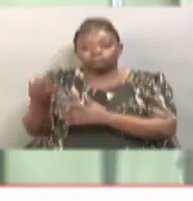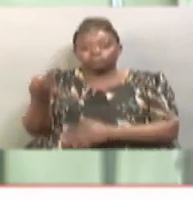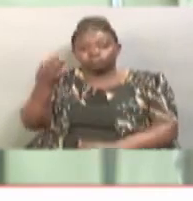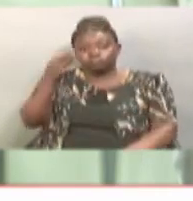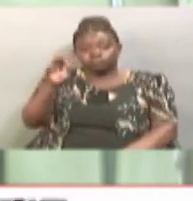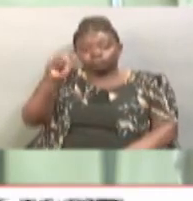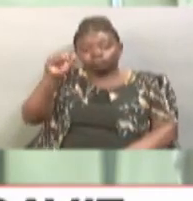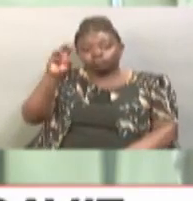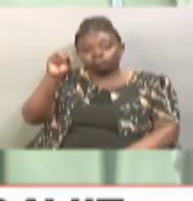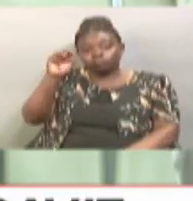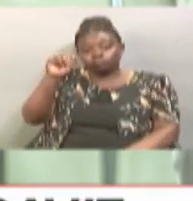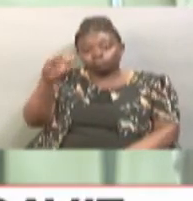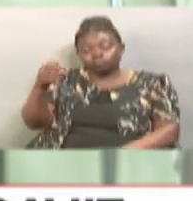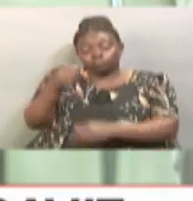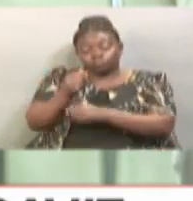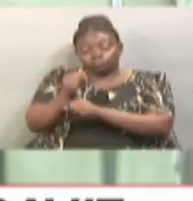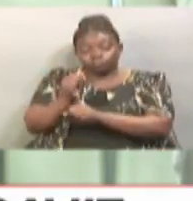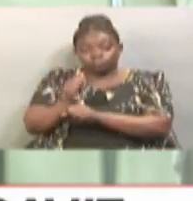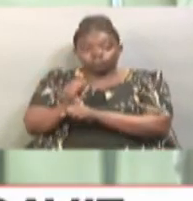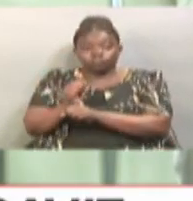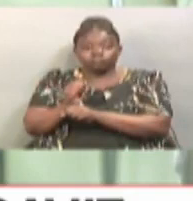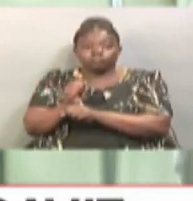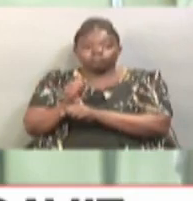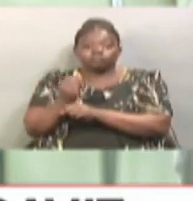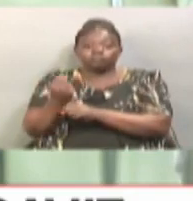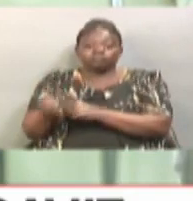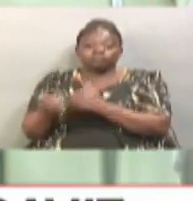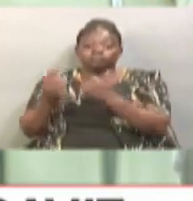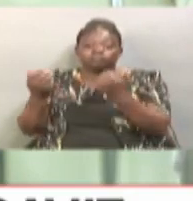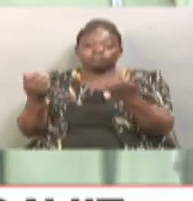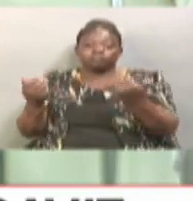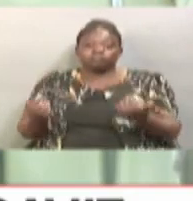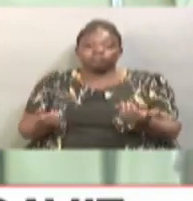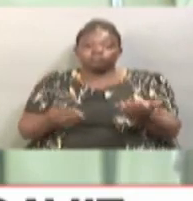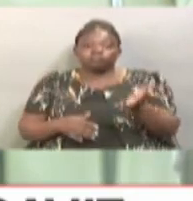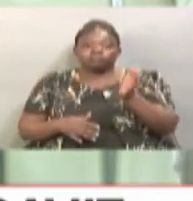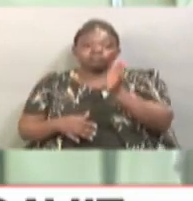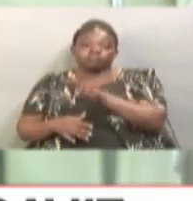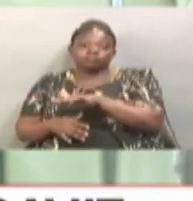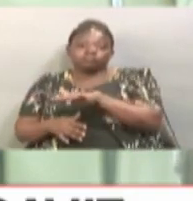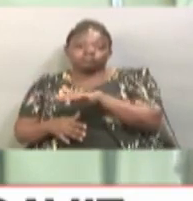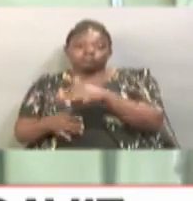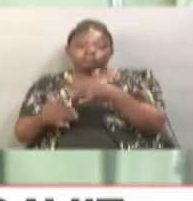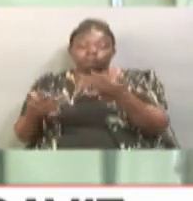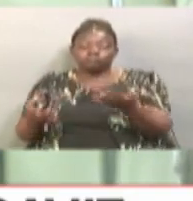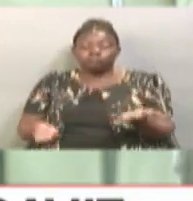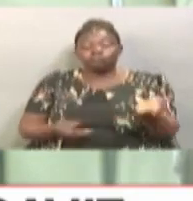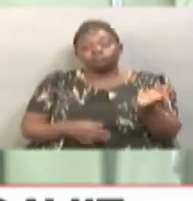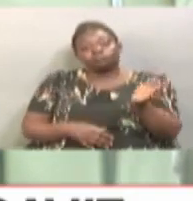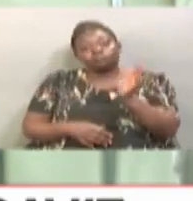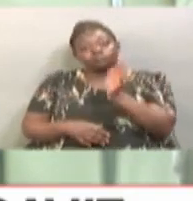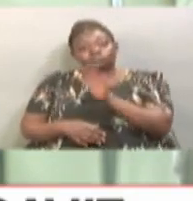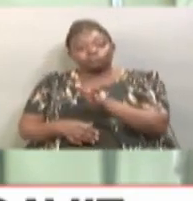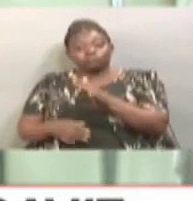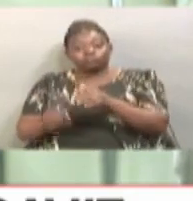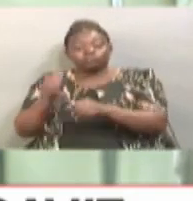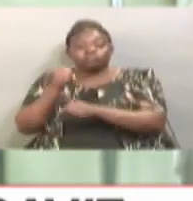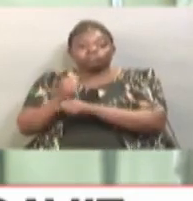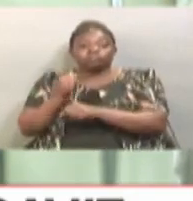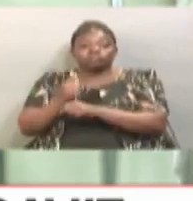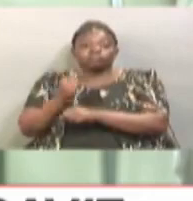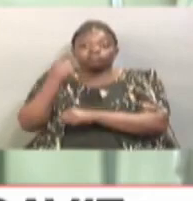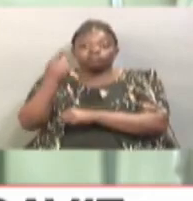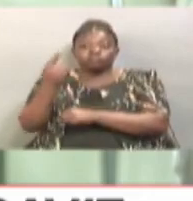nga natutwala mu kampuni abaana webatwala bewaza abaana webatwala webakolaki waliwo omuwala omu